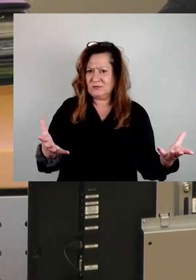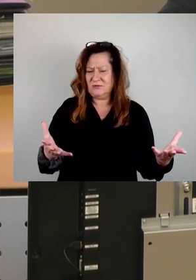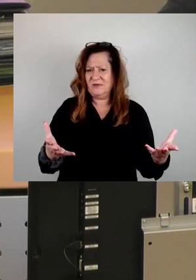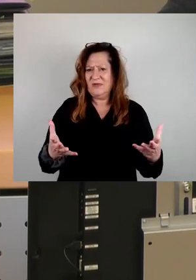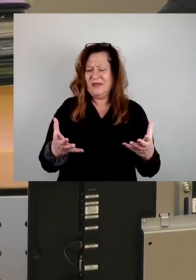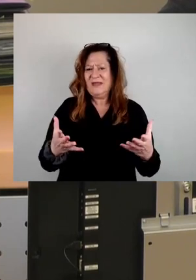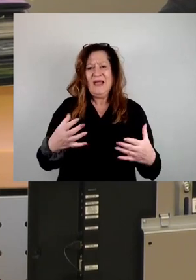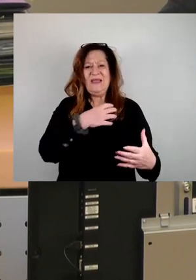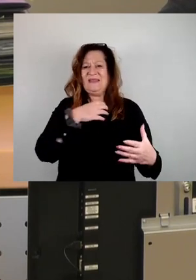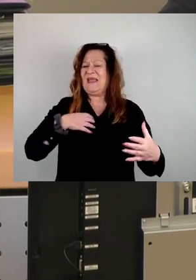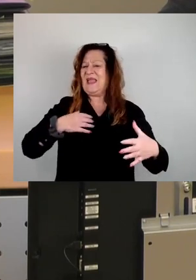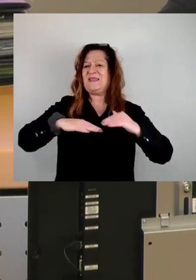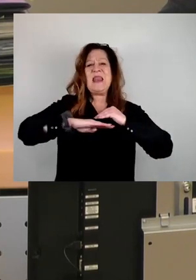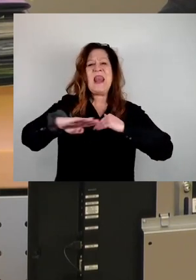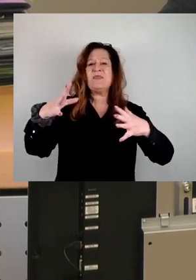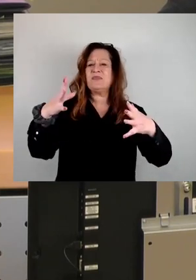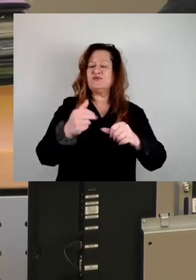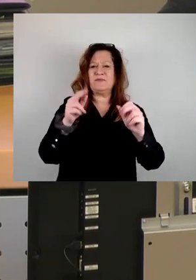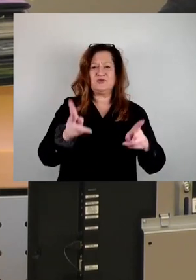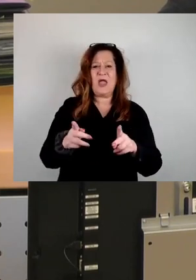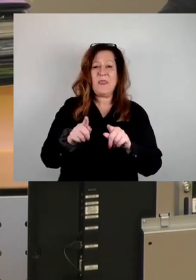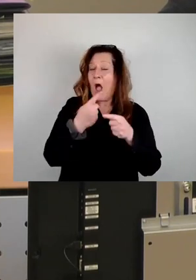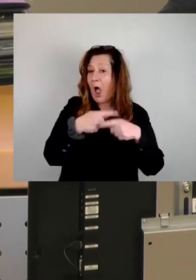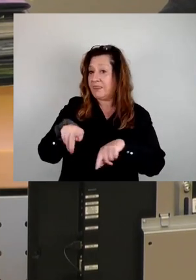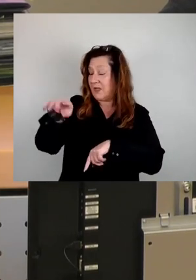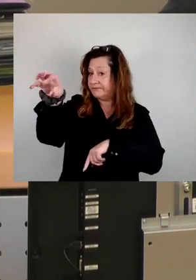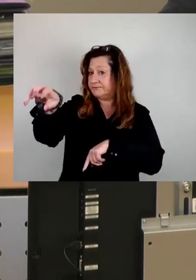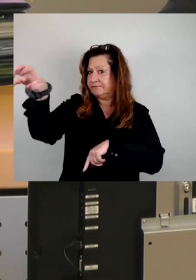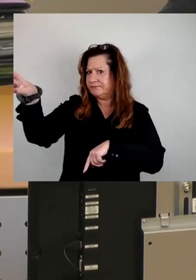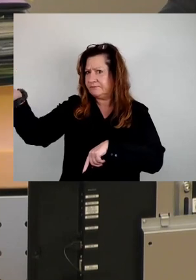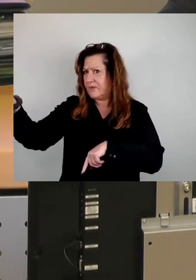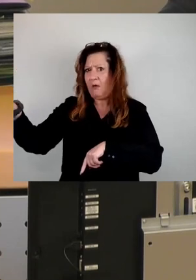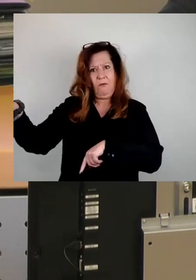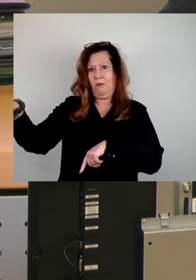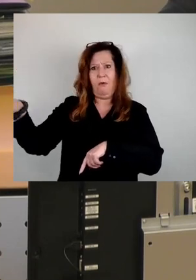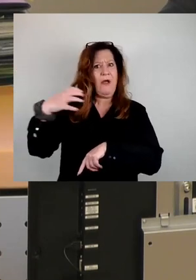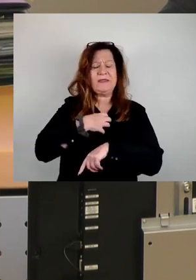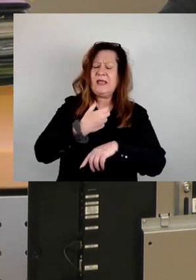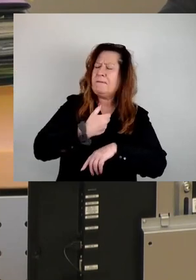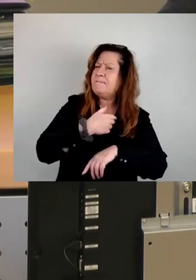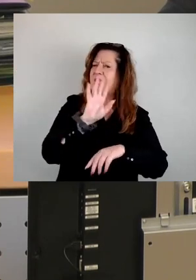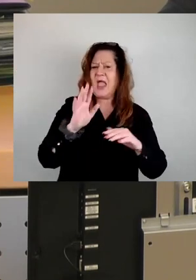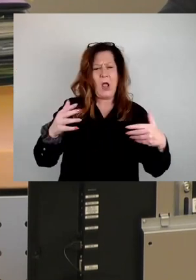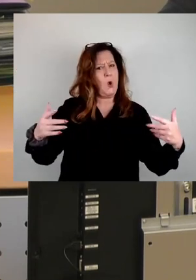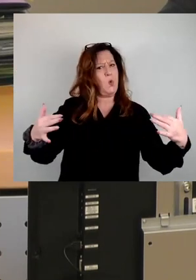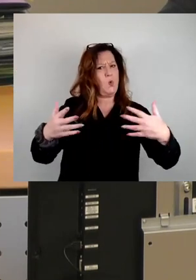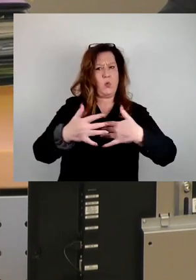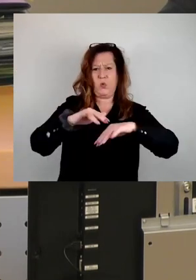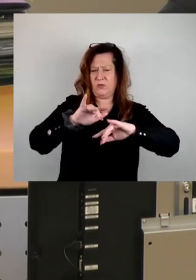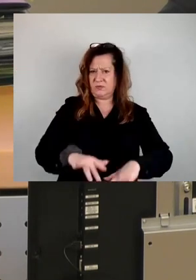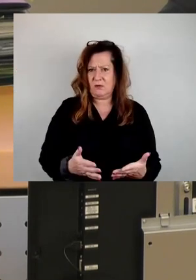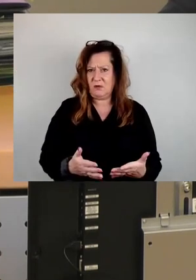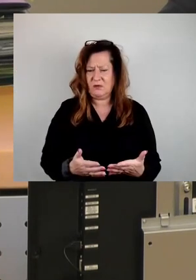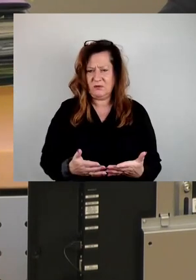gibt, glaube ich, in keiner anderen Stadt so viel Grün wie hier in unserer Stadt. Wir haben so